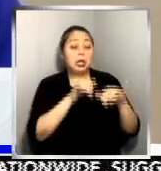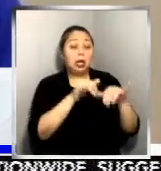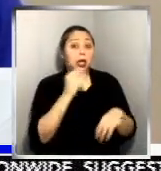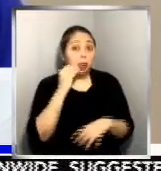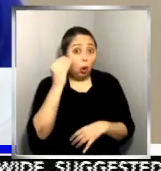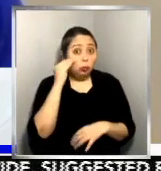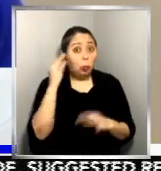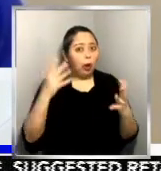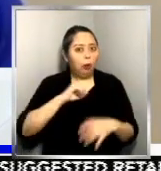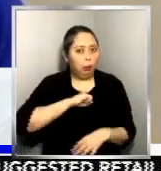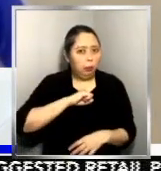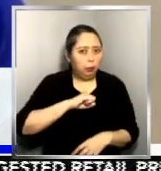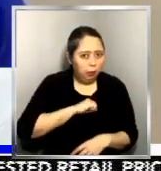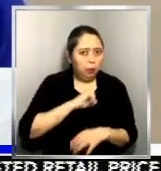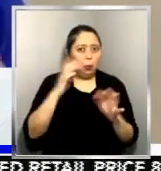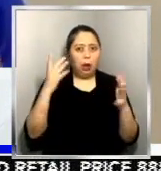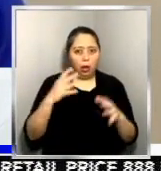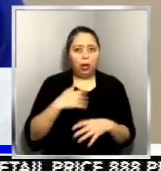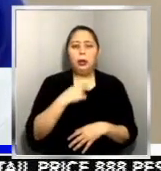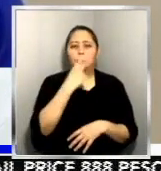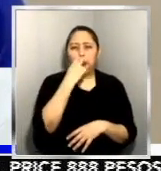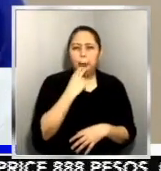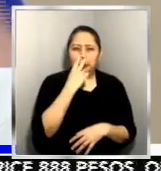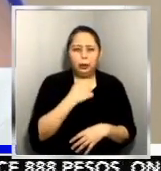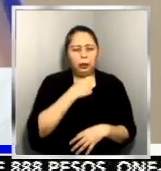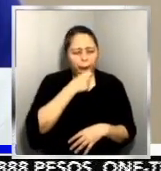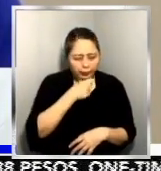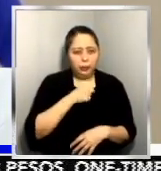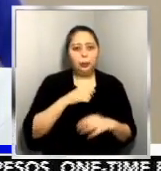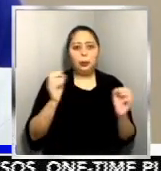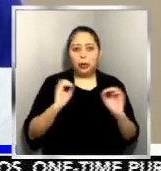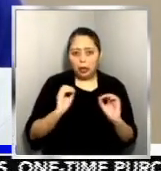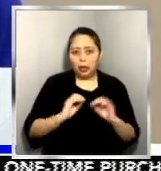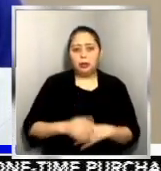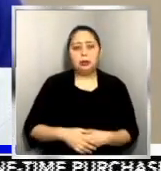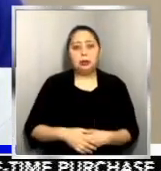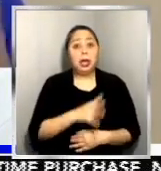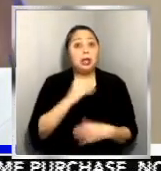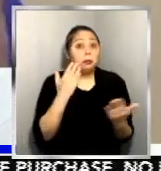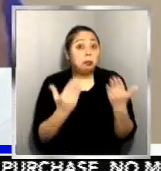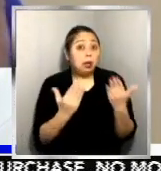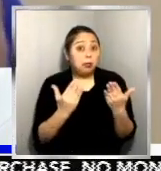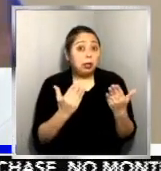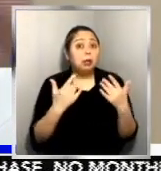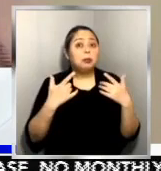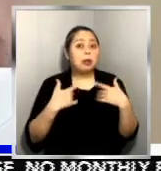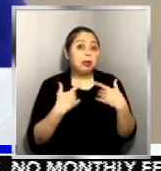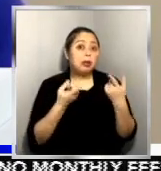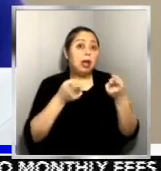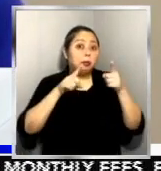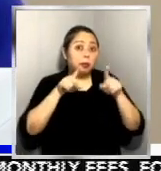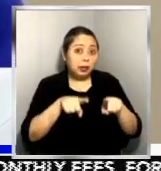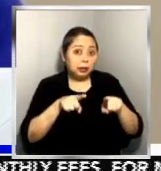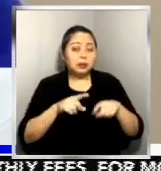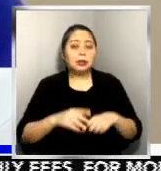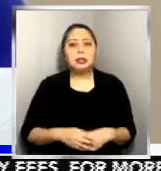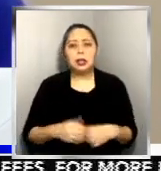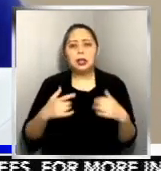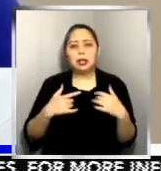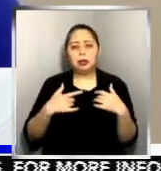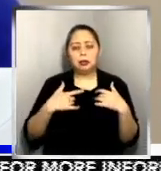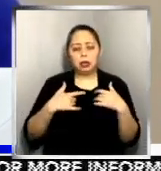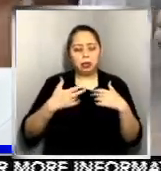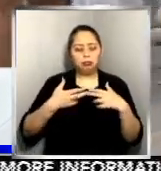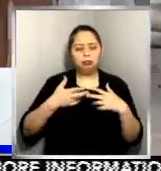pangalawa, it may be possible that there's also an antibody produced there na it blocks the entry at the